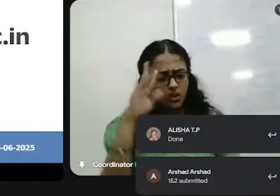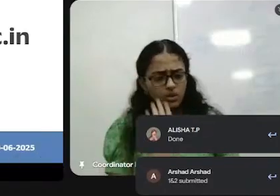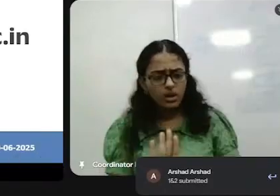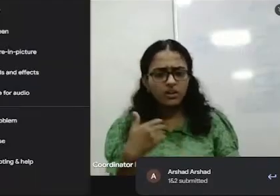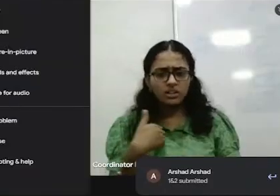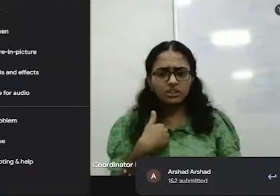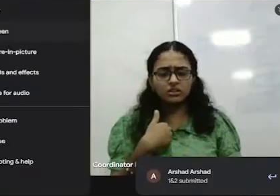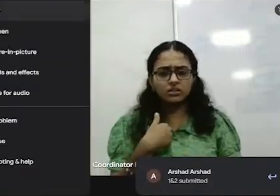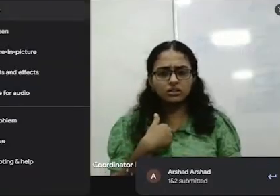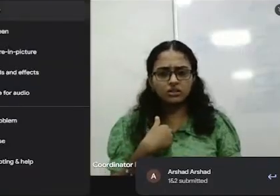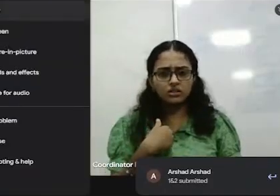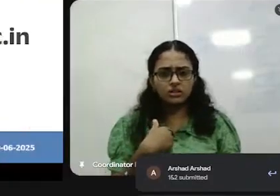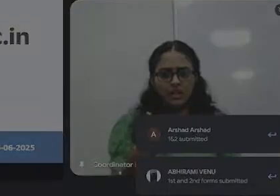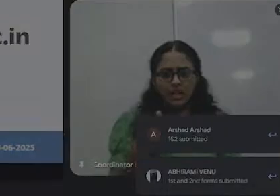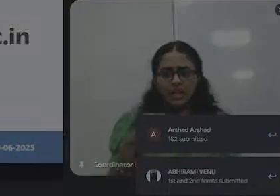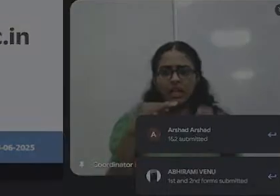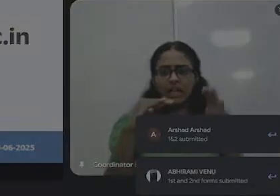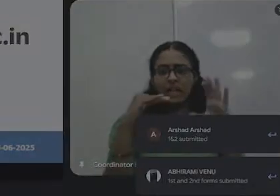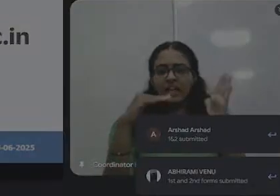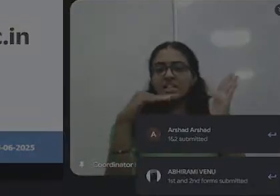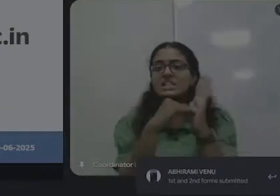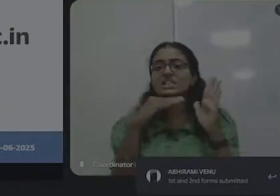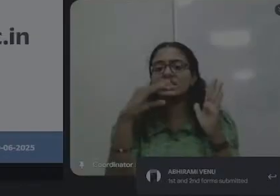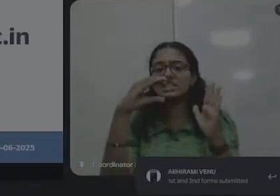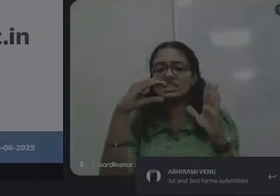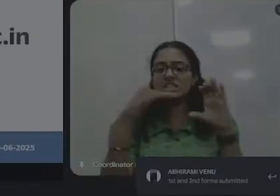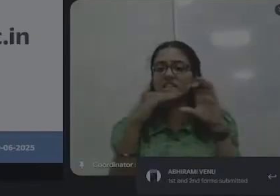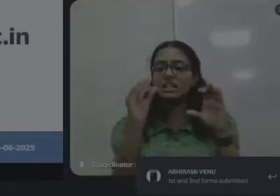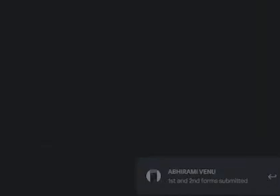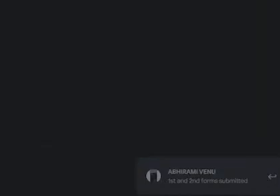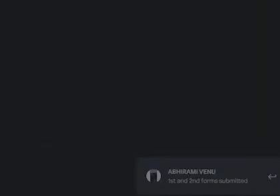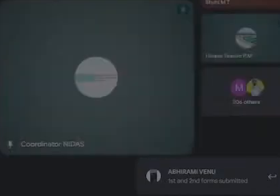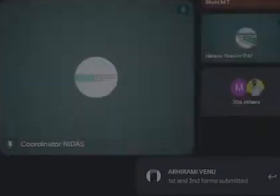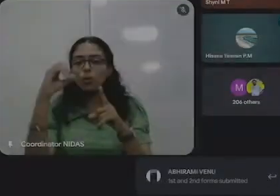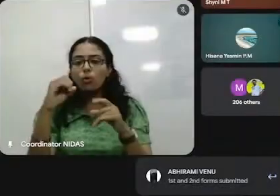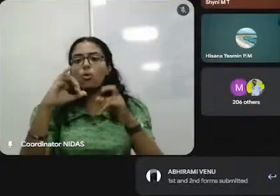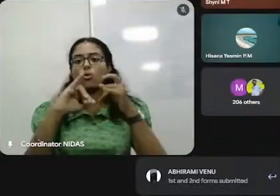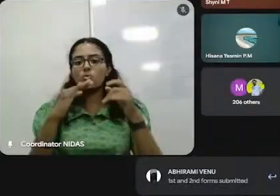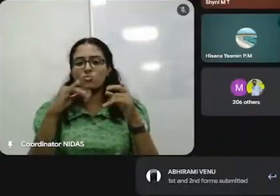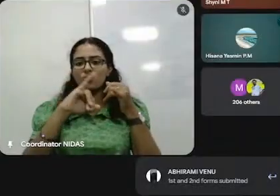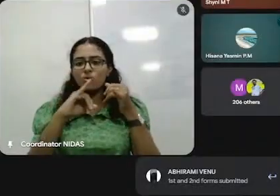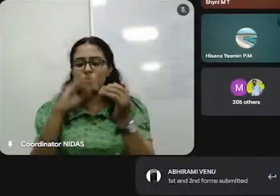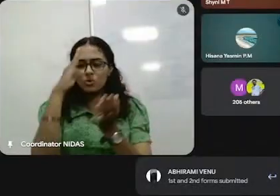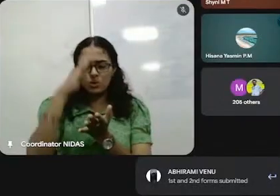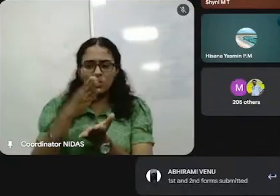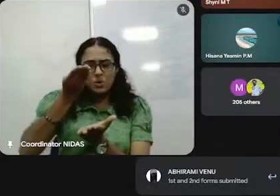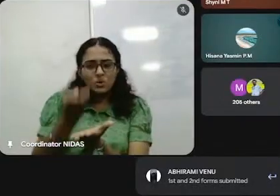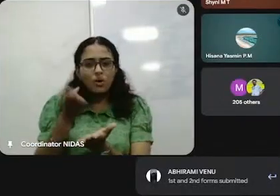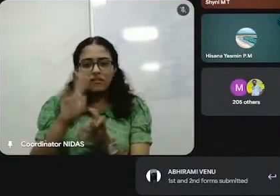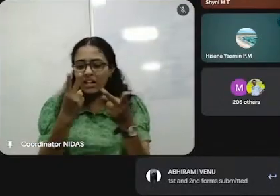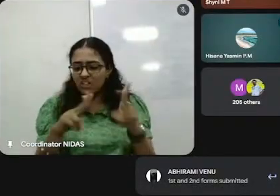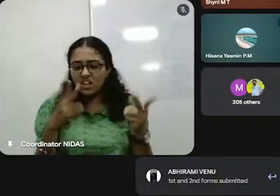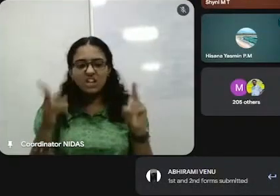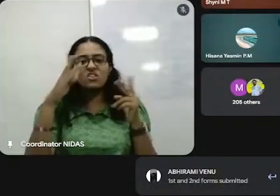സ്യൂഡോ സ്ട്രോക്ക് എന്നൊക്കെ പറഞ്ഞിട്ട് കേൾക്കുന്നുണ്ട്. അപ്പൊ നമ്മൾ എങ്ങനെയാണ് സാധാ റിയൽ സ്ട്രോക്കും ഈ സ്യൂഡോ സ്ട്രോക്കും തമ്മിൽ ഡിഫറൻഷിയേറ്റ് ചെയ്യാൻ,